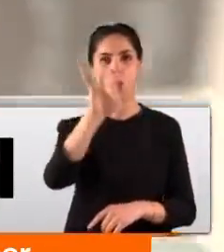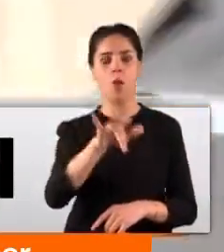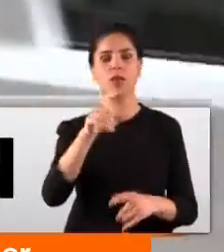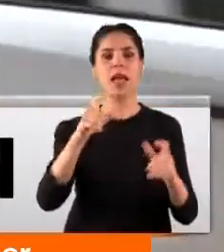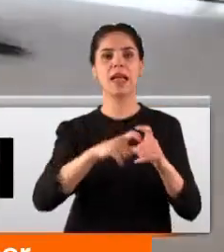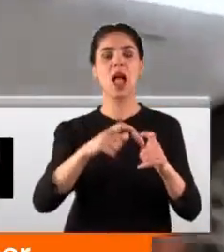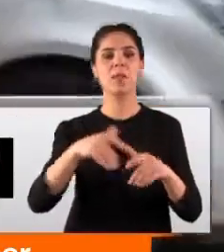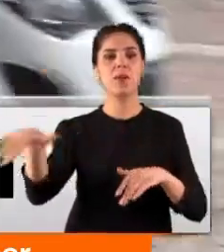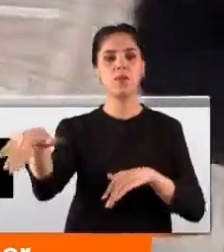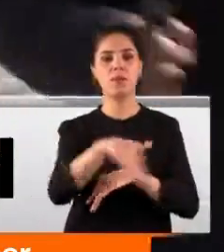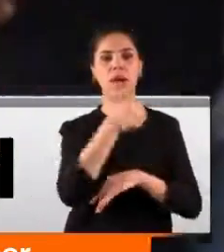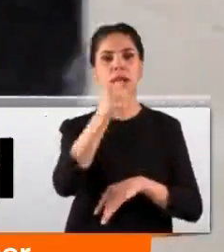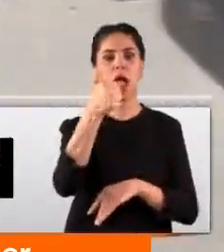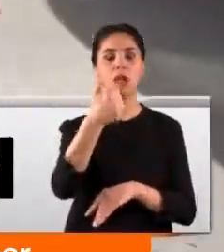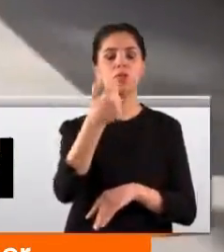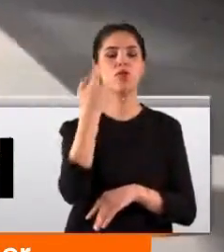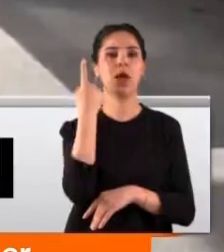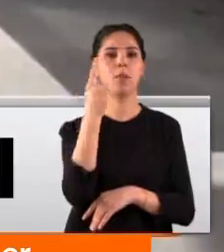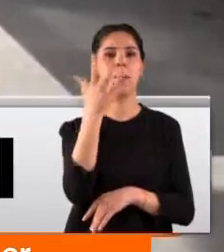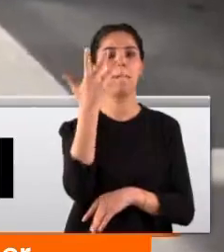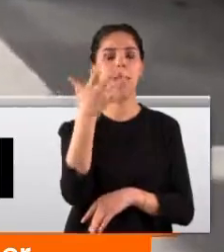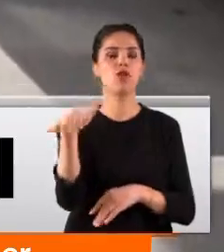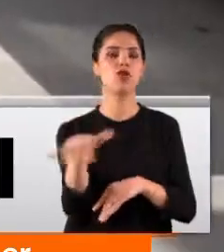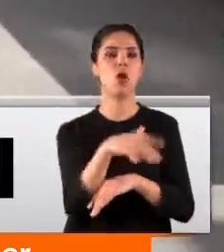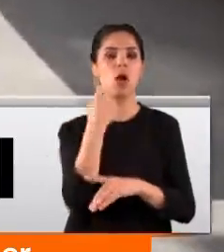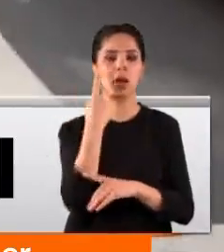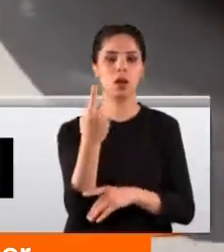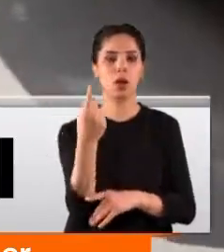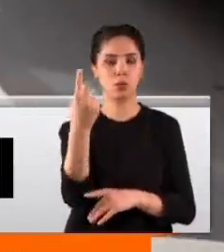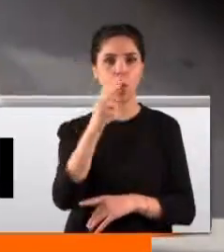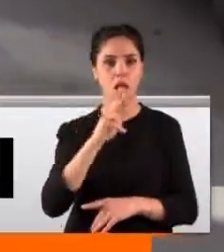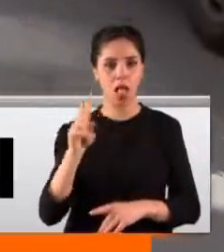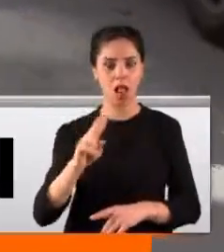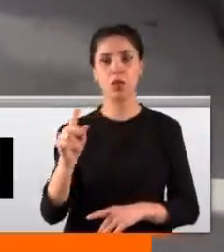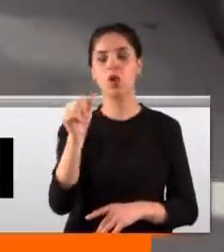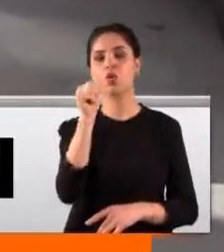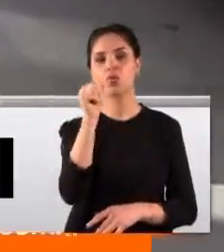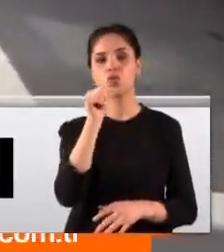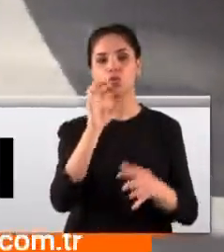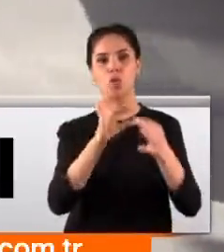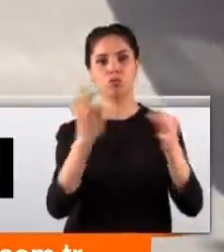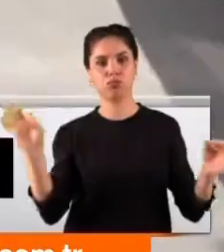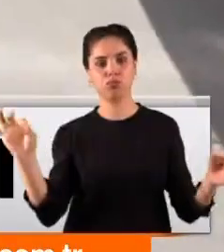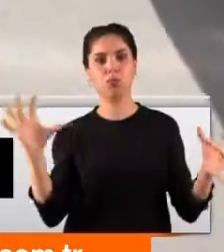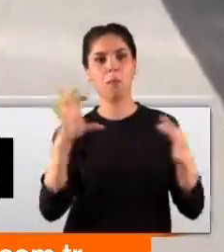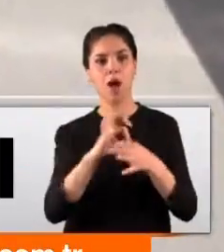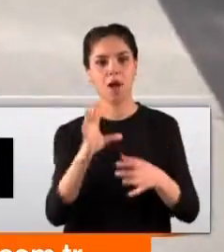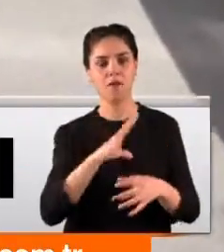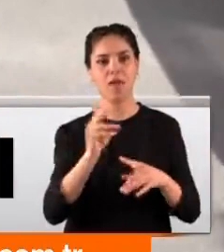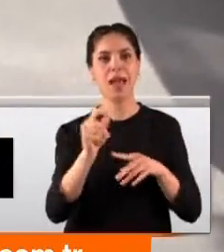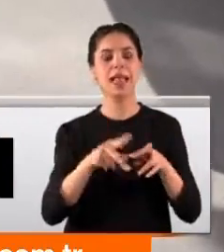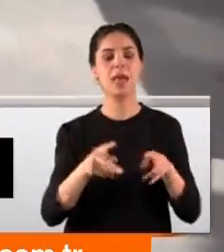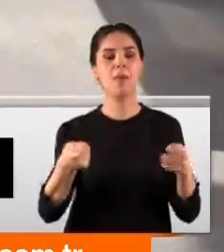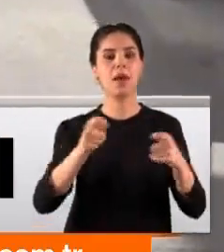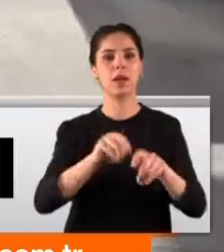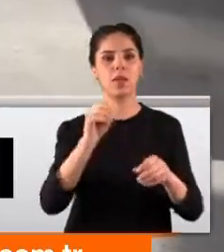Paşa Mahallesi 66.005 sokak. İşte bu sokaktan elektrik ve su şebekesi geçiyor. Ancak imara kapatıldığı